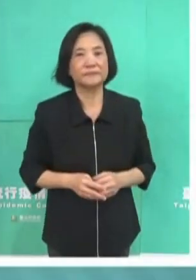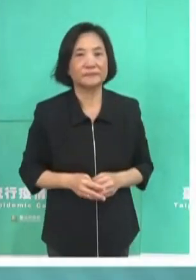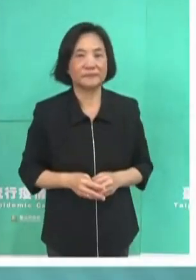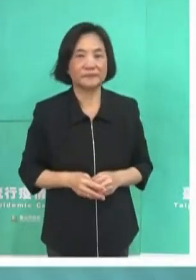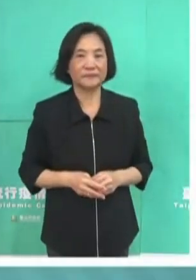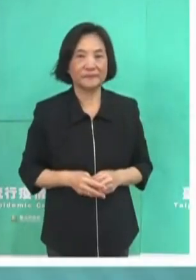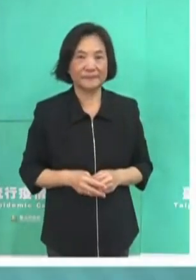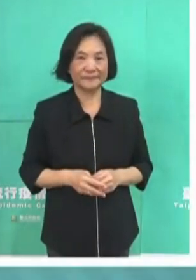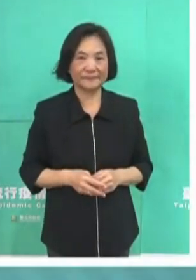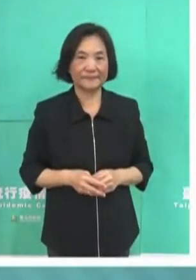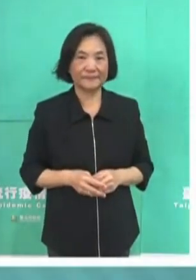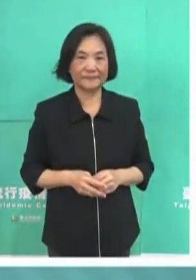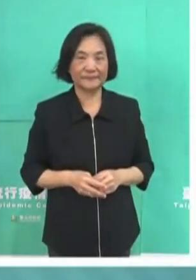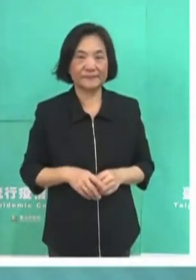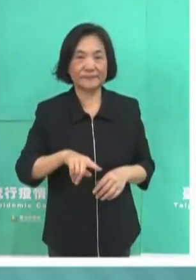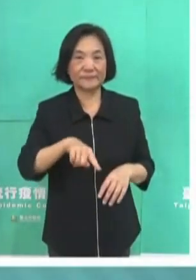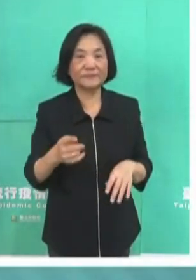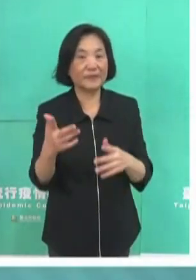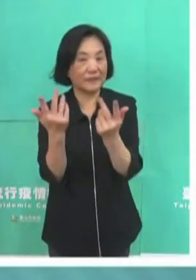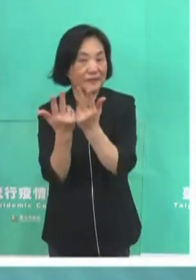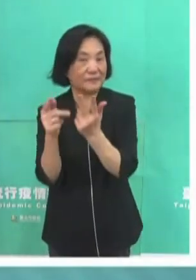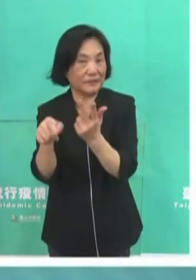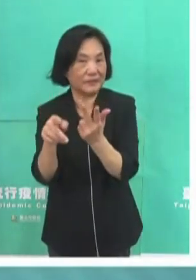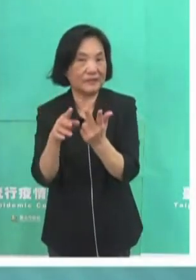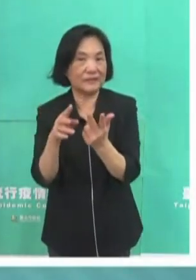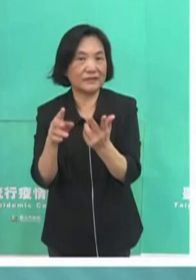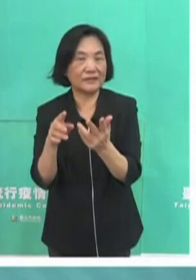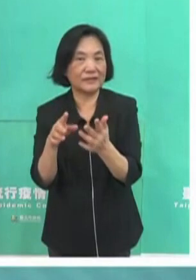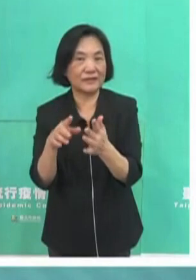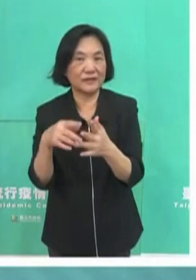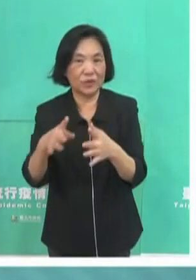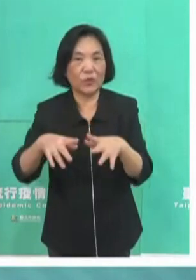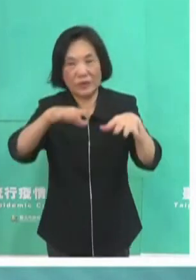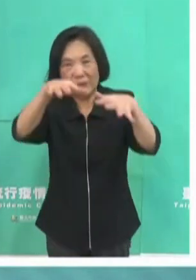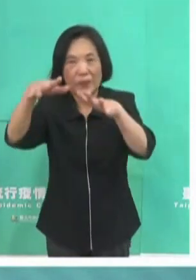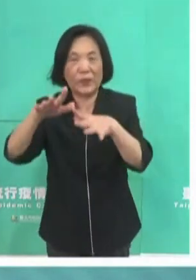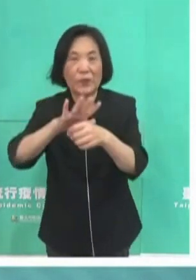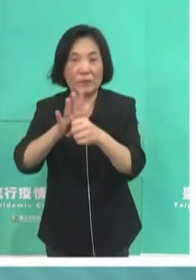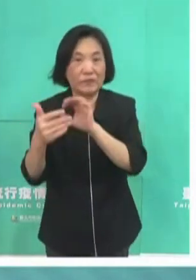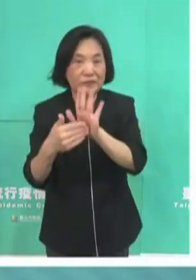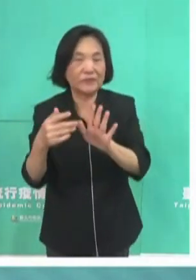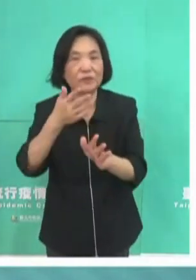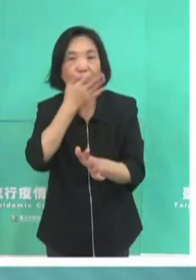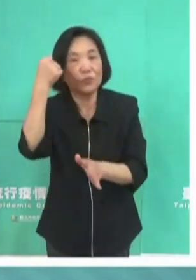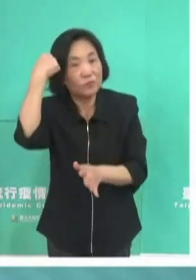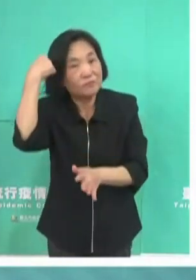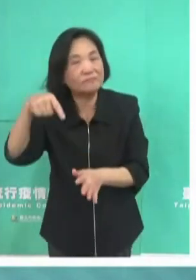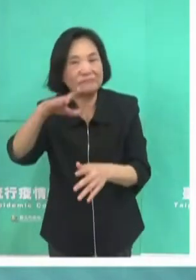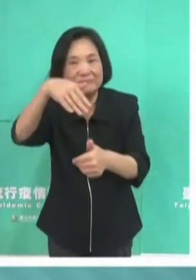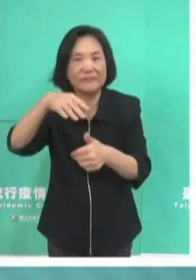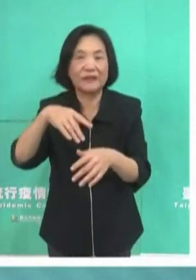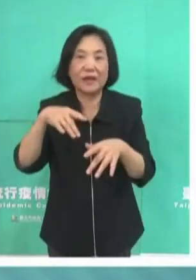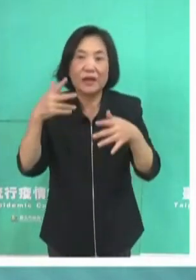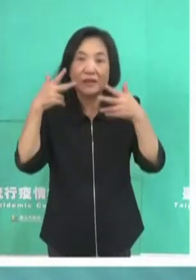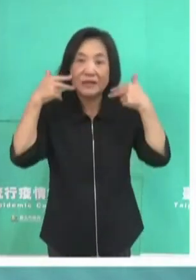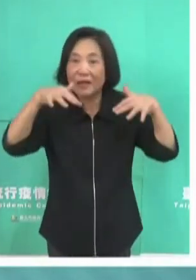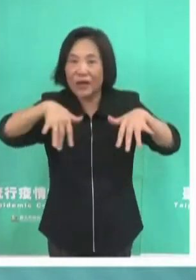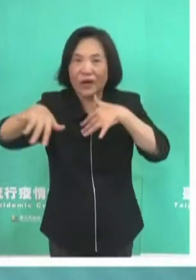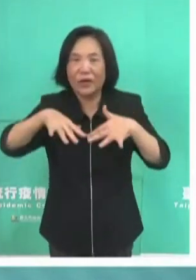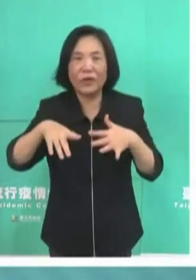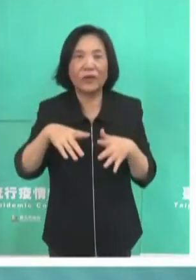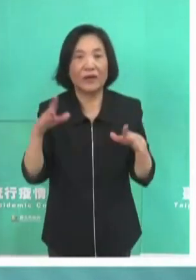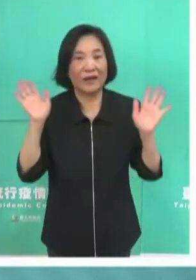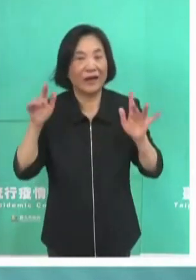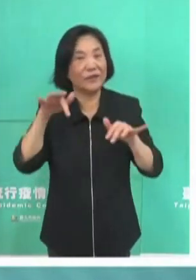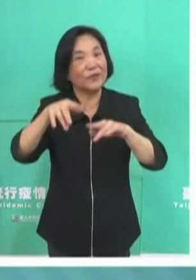接续提问，现在新北市已经开始扩大征收防疫旅馆，那包含野柳风景区的亲子